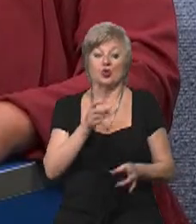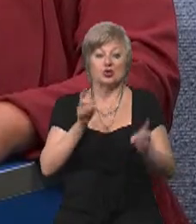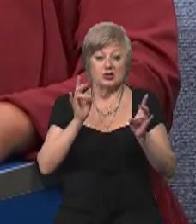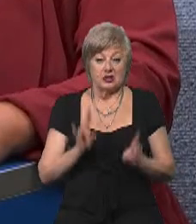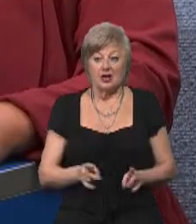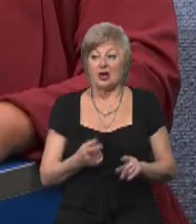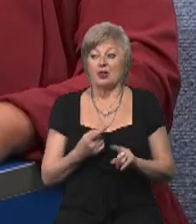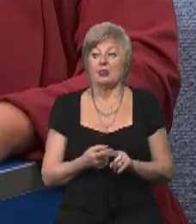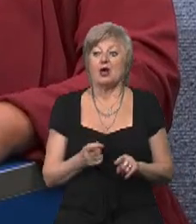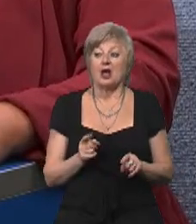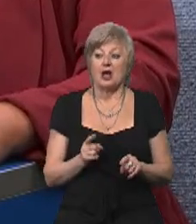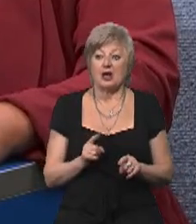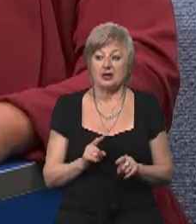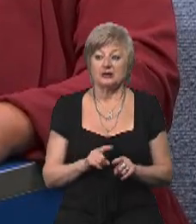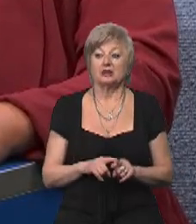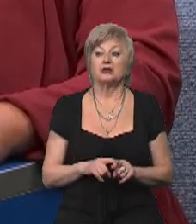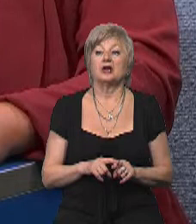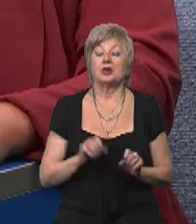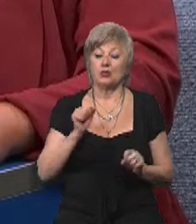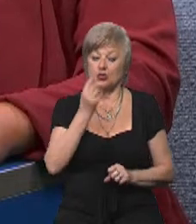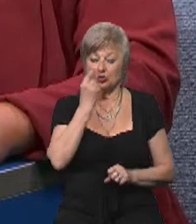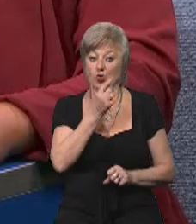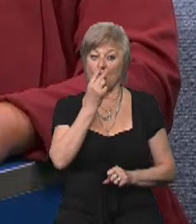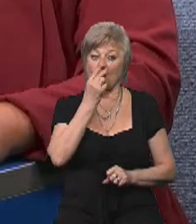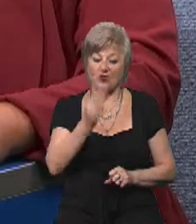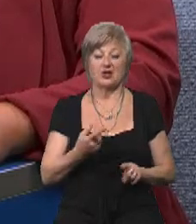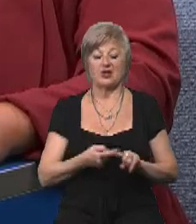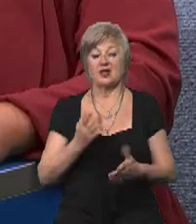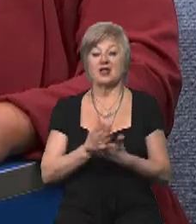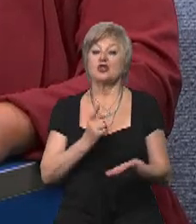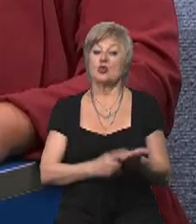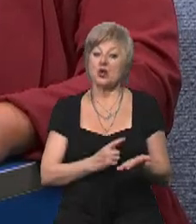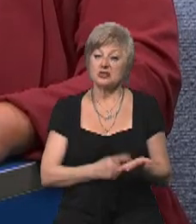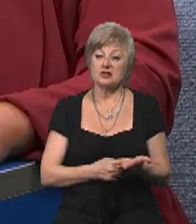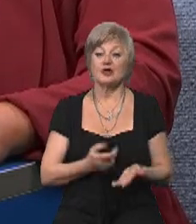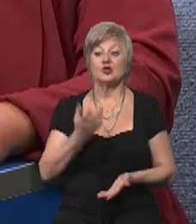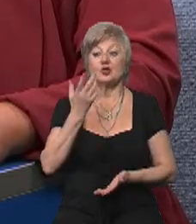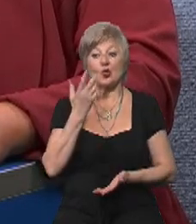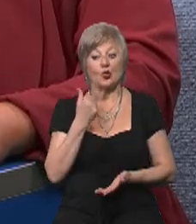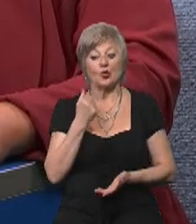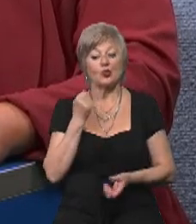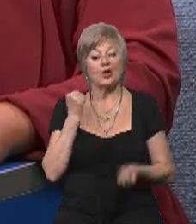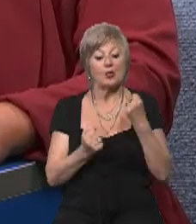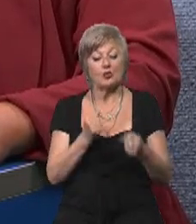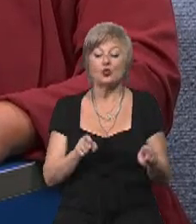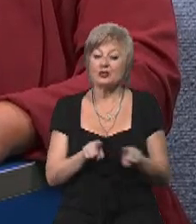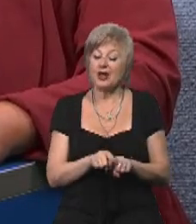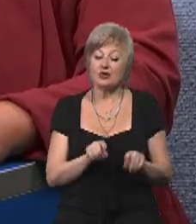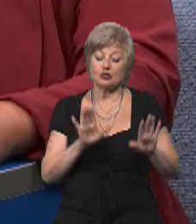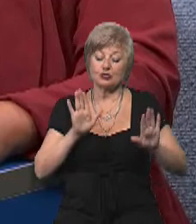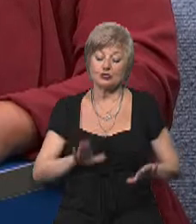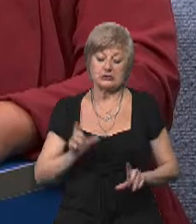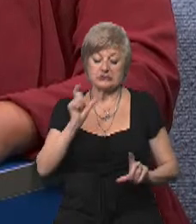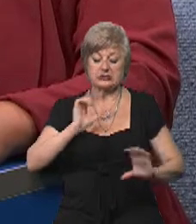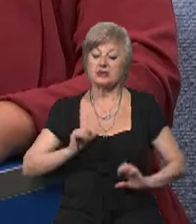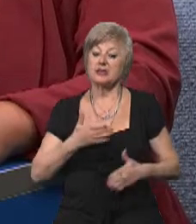є, ми можемо це побачити і це є доказом. Але коли б'ють так, що не залишають слідів, ми знаємо такі